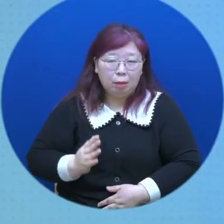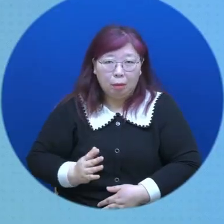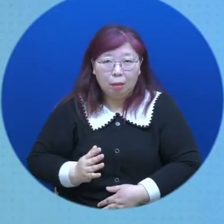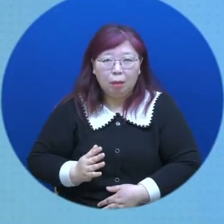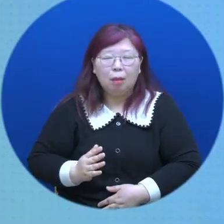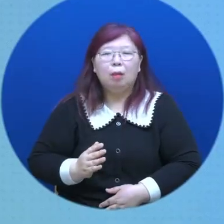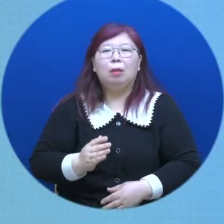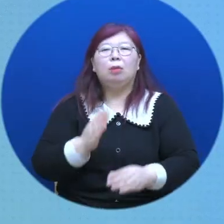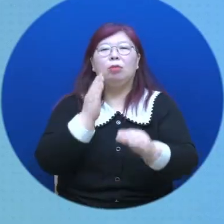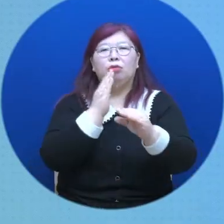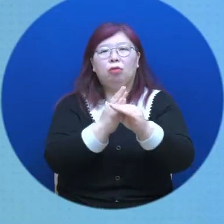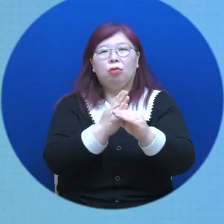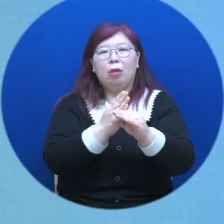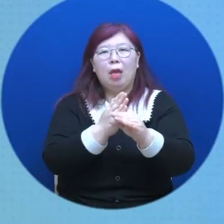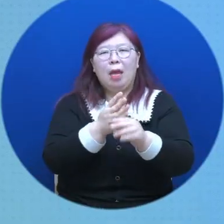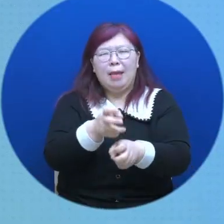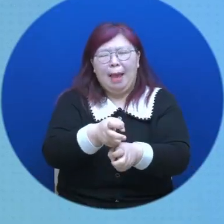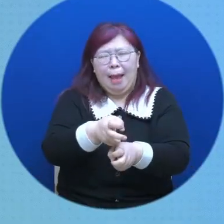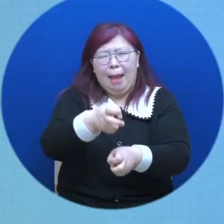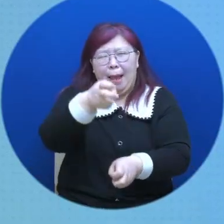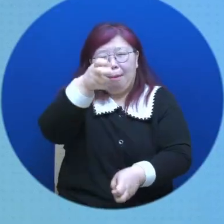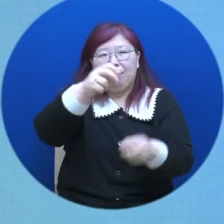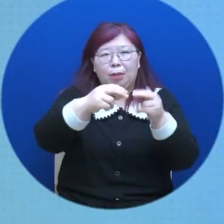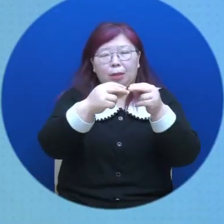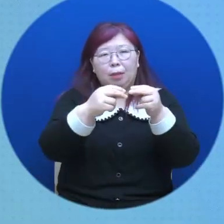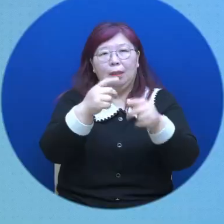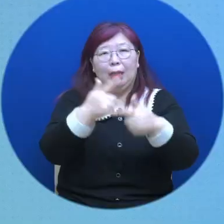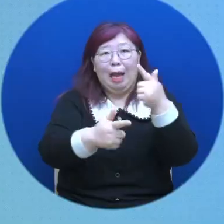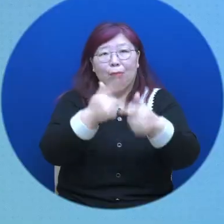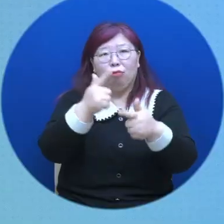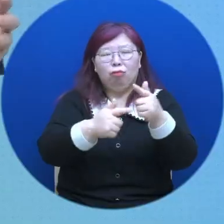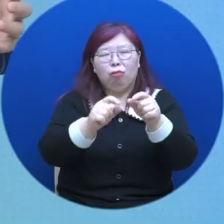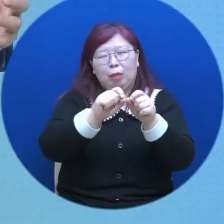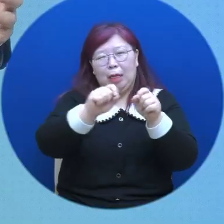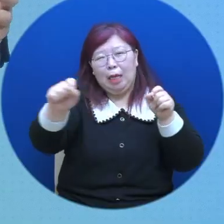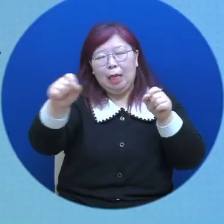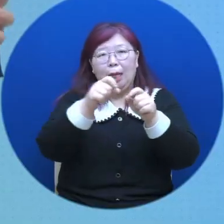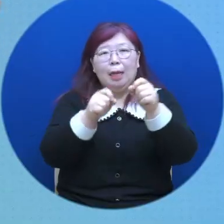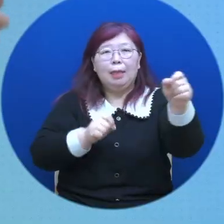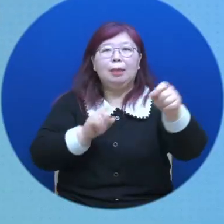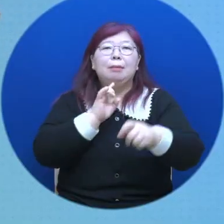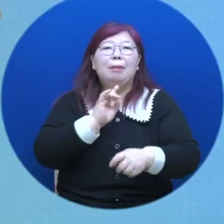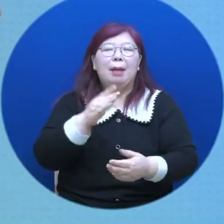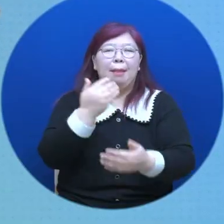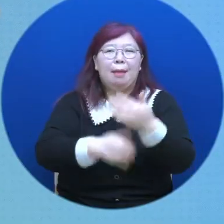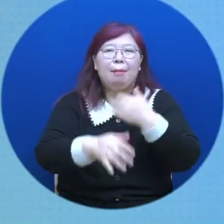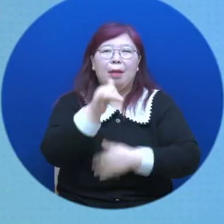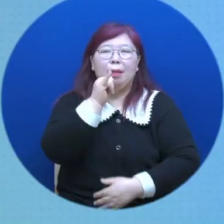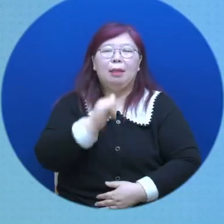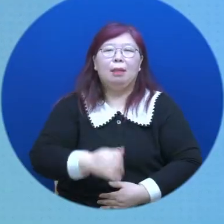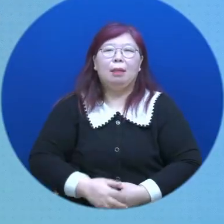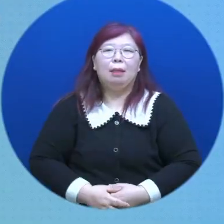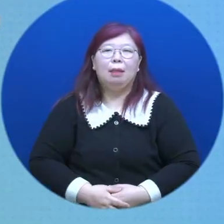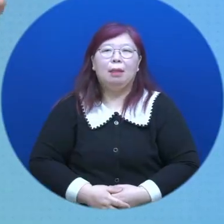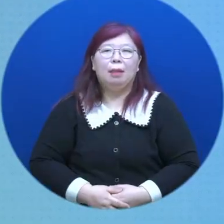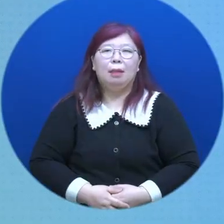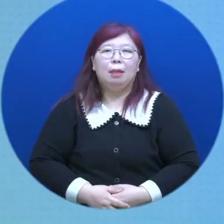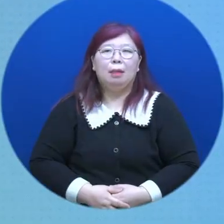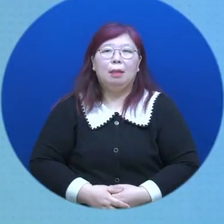나가버린 앙상한 가지의 내 삶이구나 하는 생각을 갖게 됩니다.